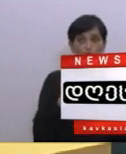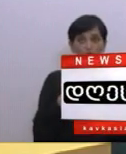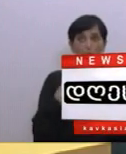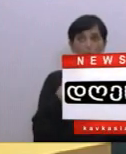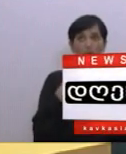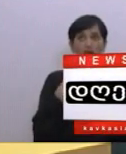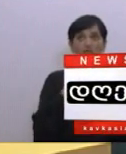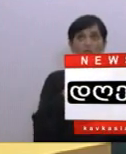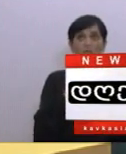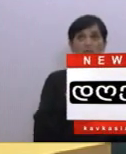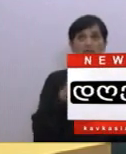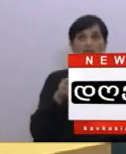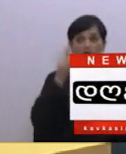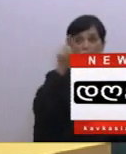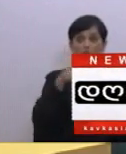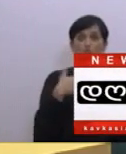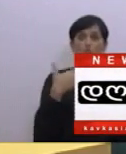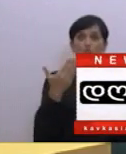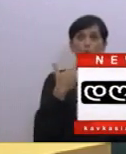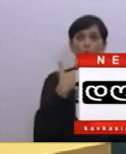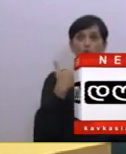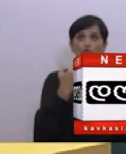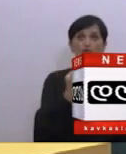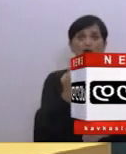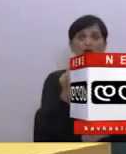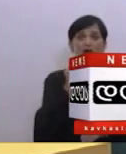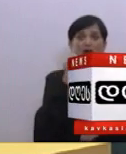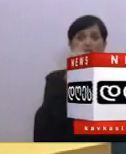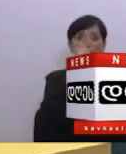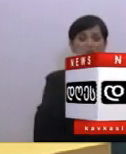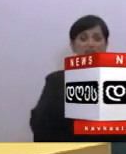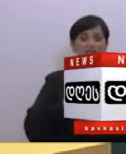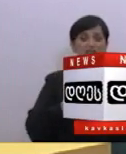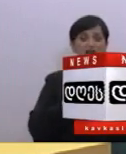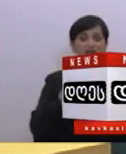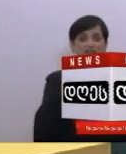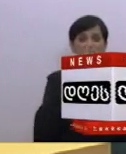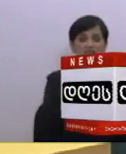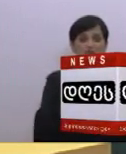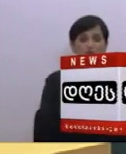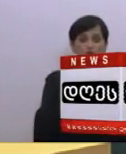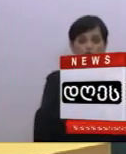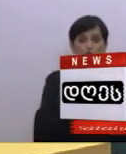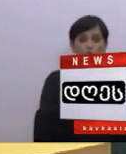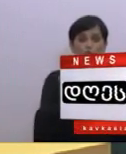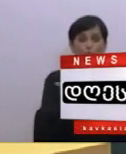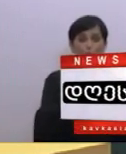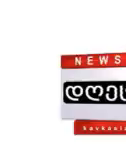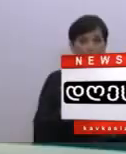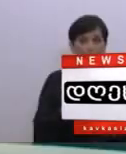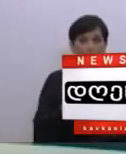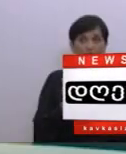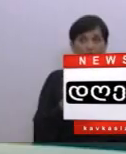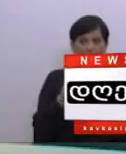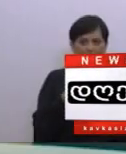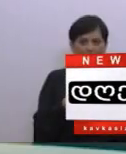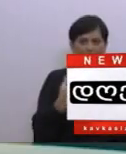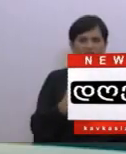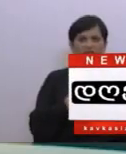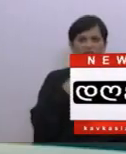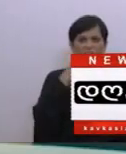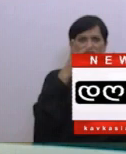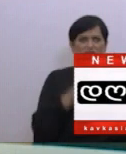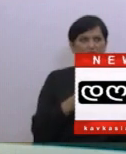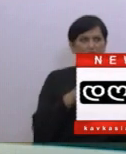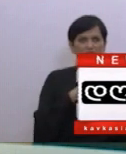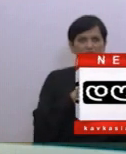ვინც პრემიერ-მინისტრს მოუწოდებდა ერთადერთი განცხადება გავაკეთეს სტიქიის დროს. მოუწოდებდა ადგილზე ჩასვლას და ხელა ტრაგედია მოხდა